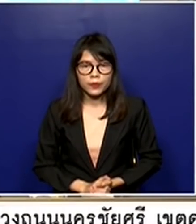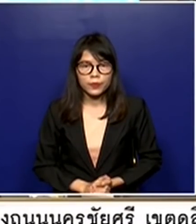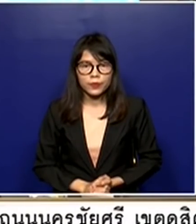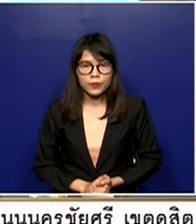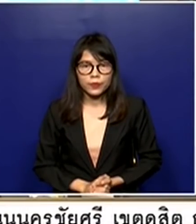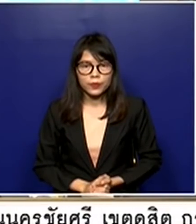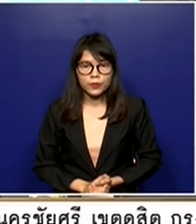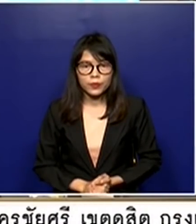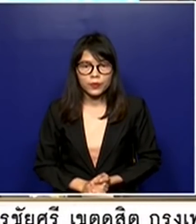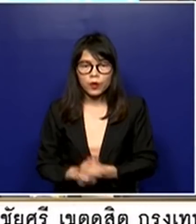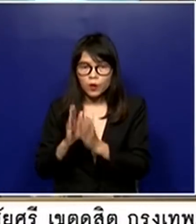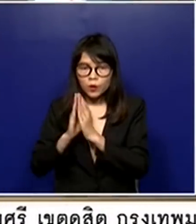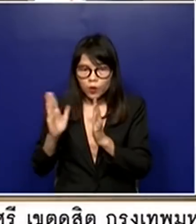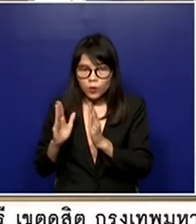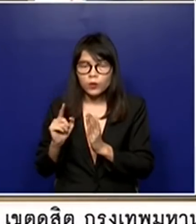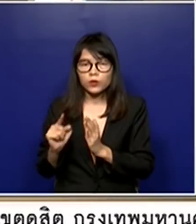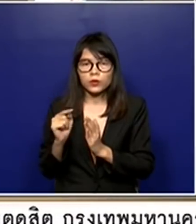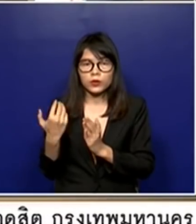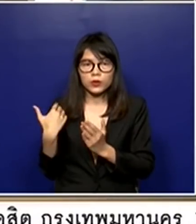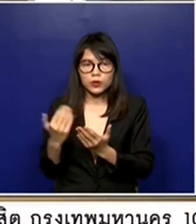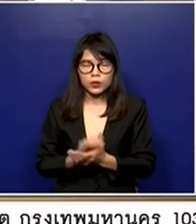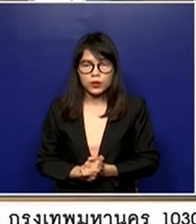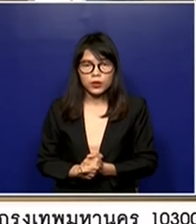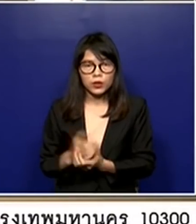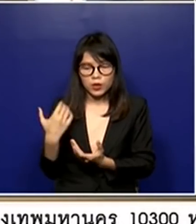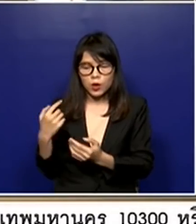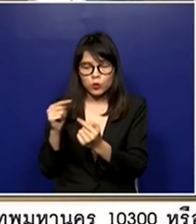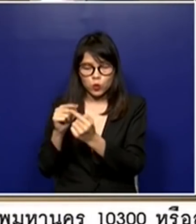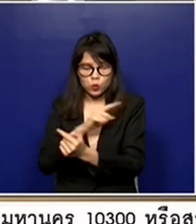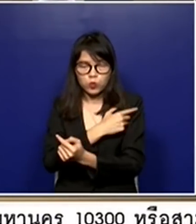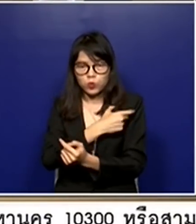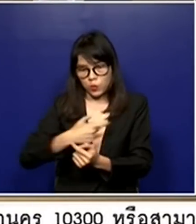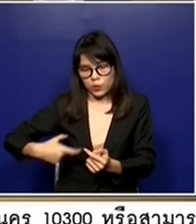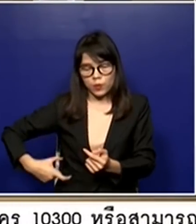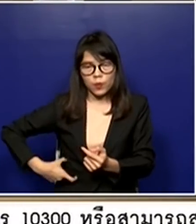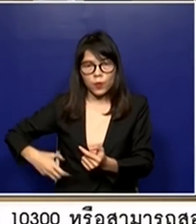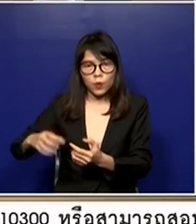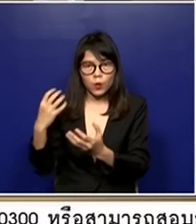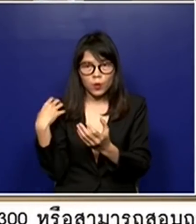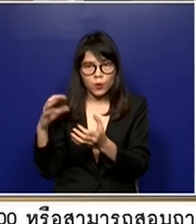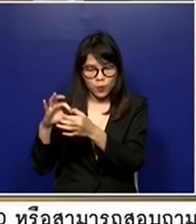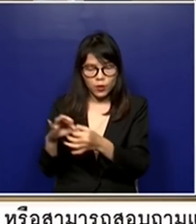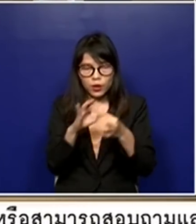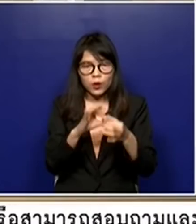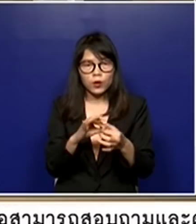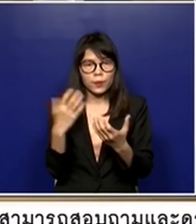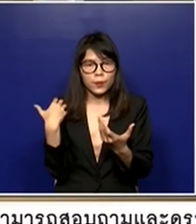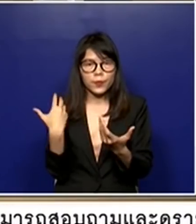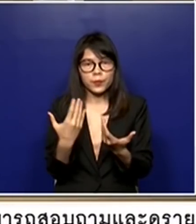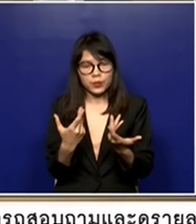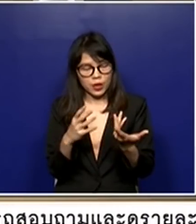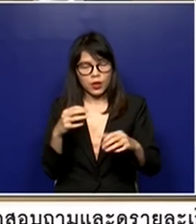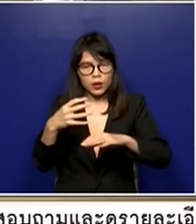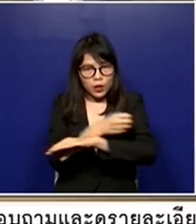ณท่านครับที่ไม่เอาสถาบันพระมหากษัตริย์เข้ามายุ่งการเมืองนะครับเป็นการทำให้สถาบันเนี่ยเปิดโอกาส